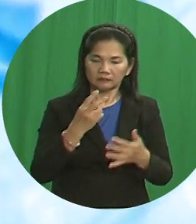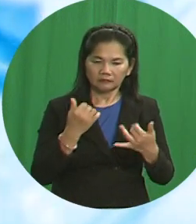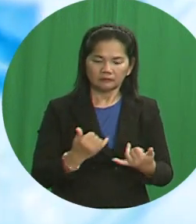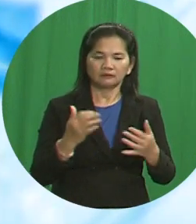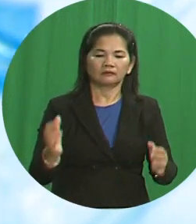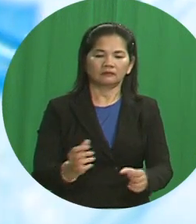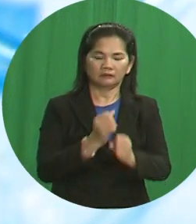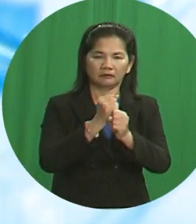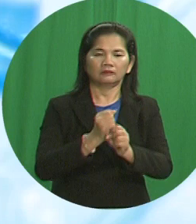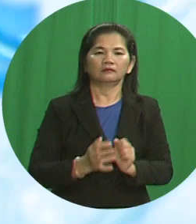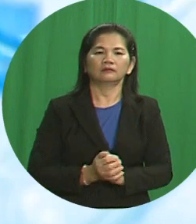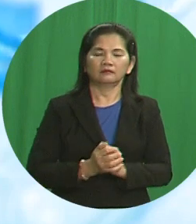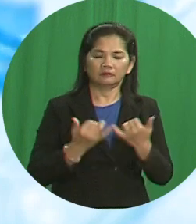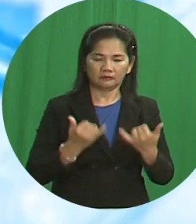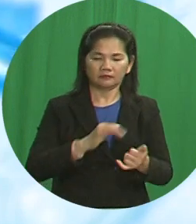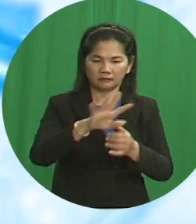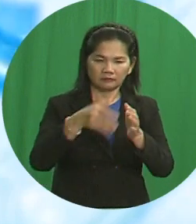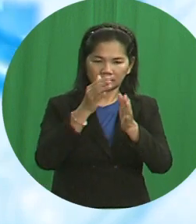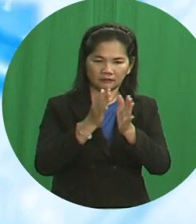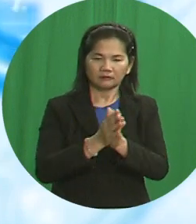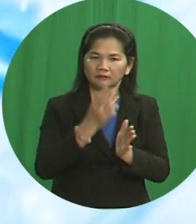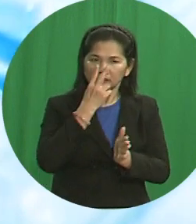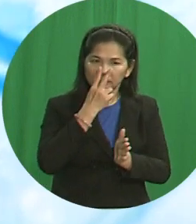ស្សនានៅពេលនេះចប់តែប៉ុណ្ណេះសូមថ្លែងអំណរគុណចំ